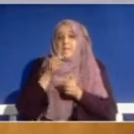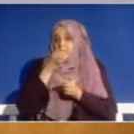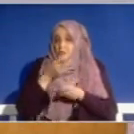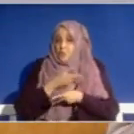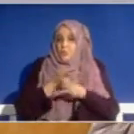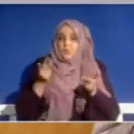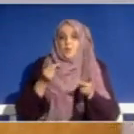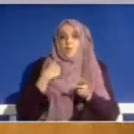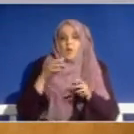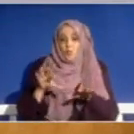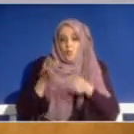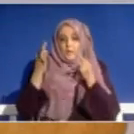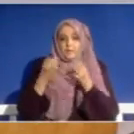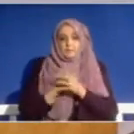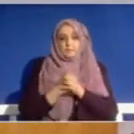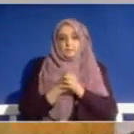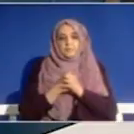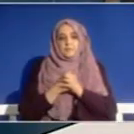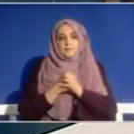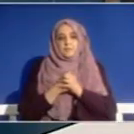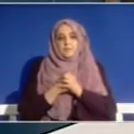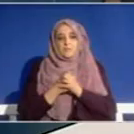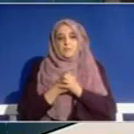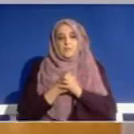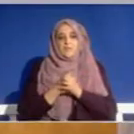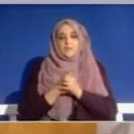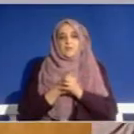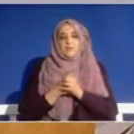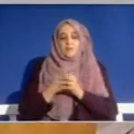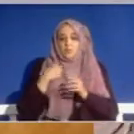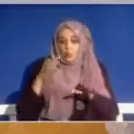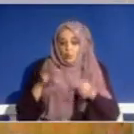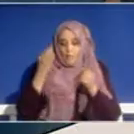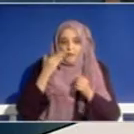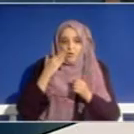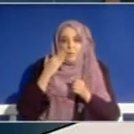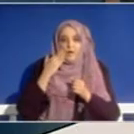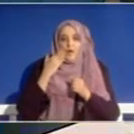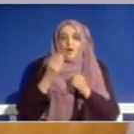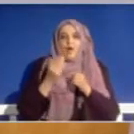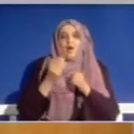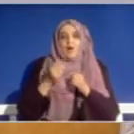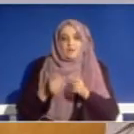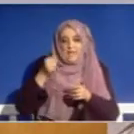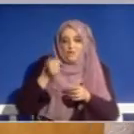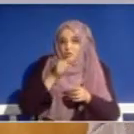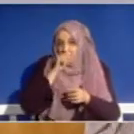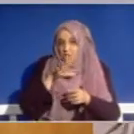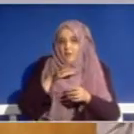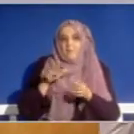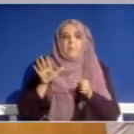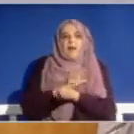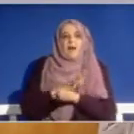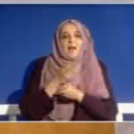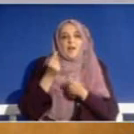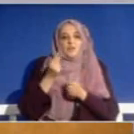عام تديروا كاين واحدة وجد في السوق كيس معمر بالمال ايه ومن بعد حب يعرفوا حب باش